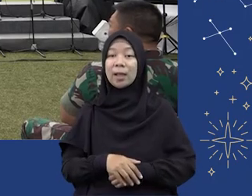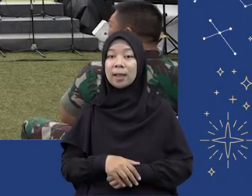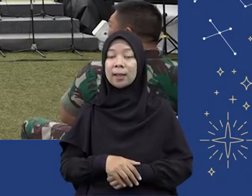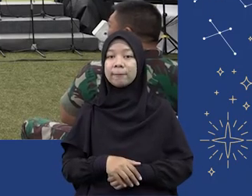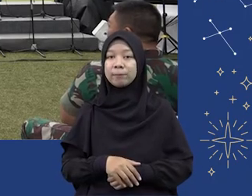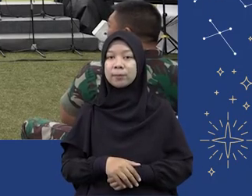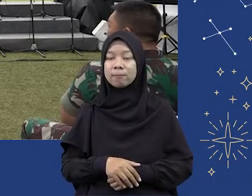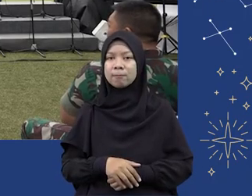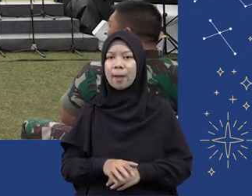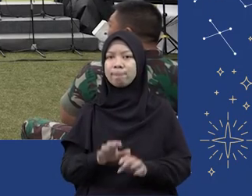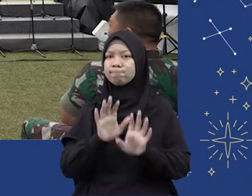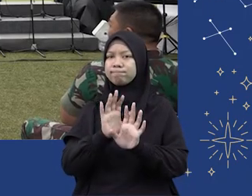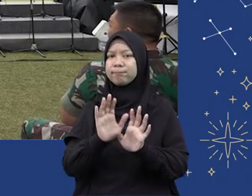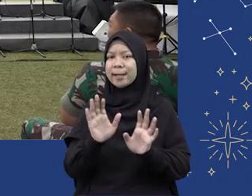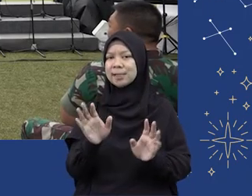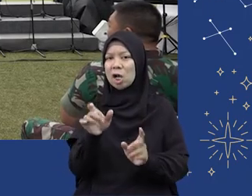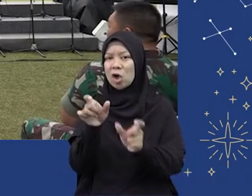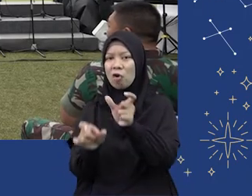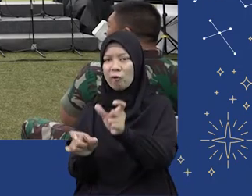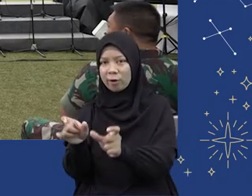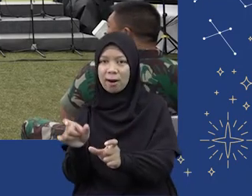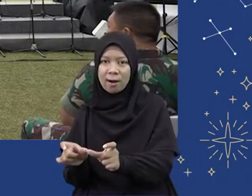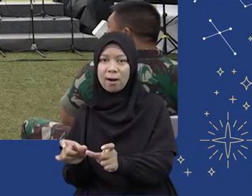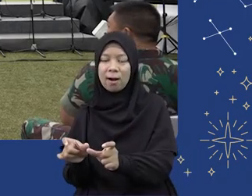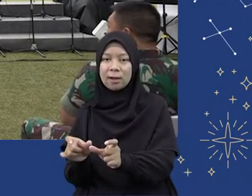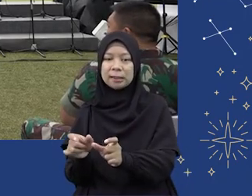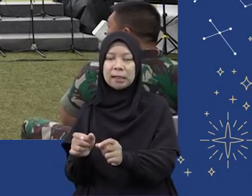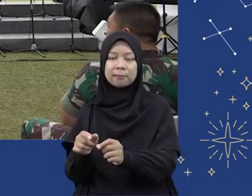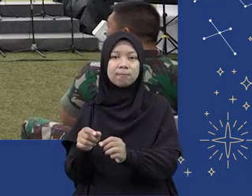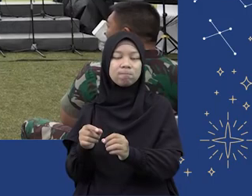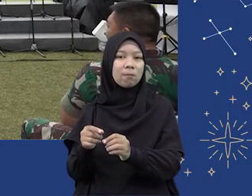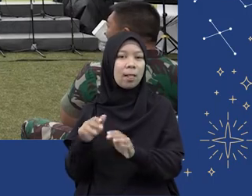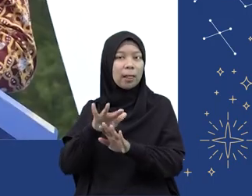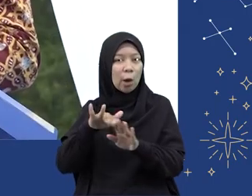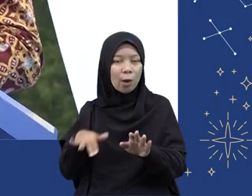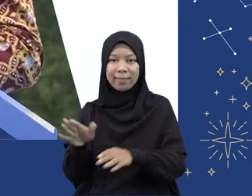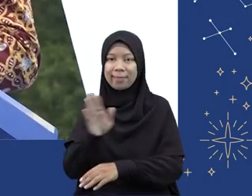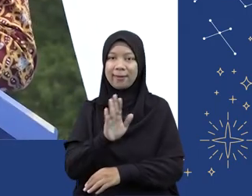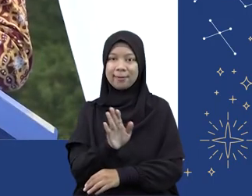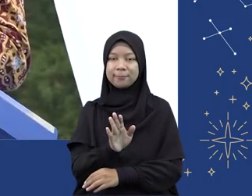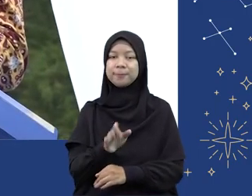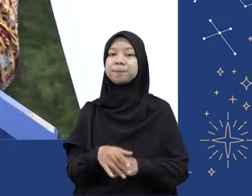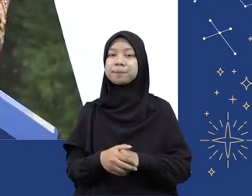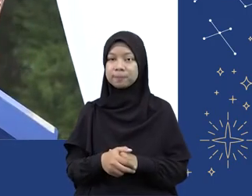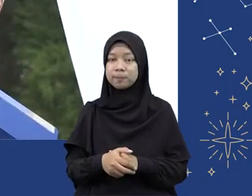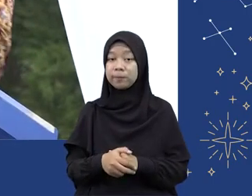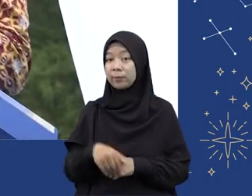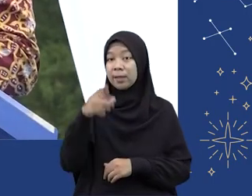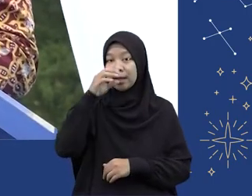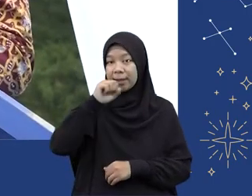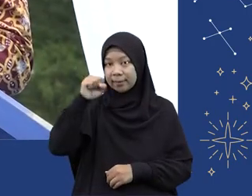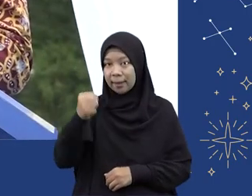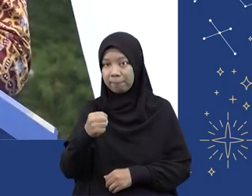manusia atau institusi yang melewati 100 tahun di TB